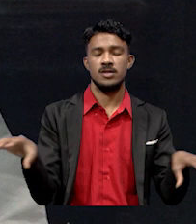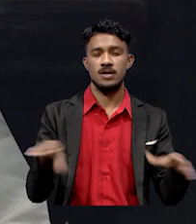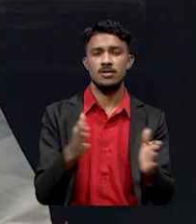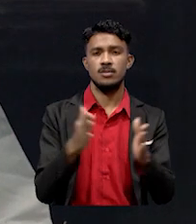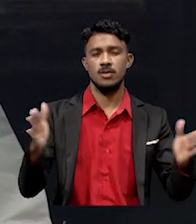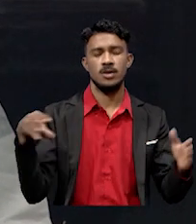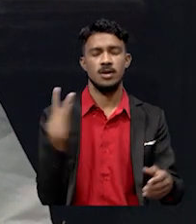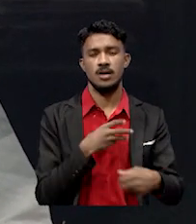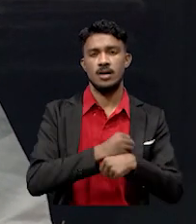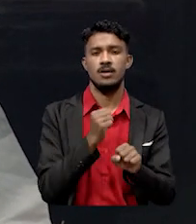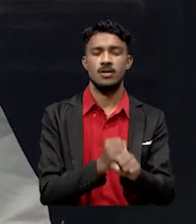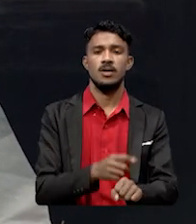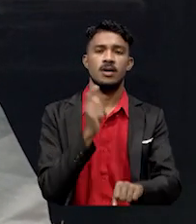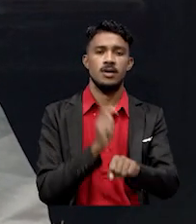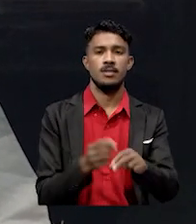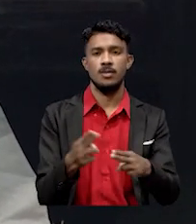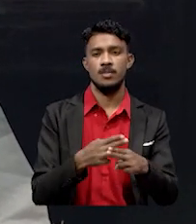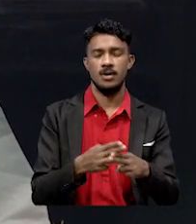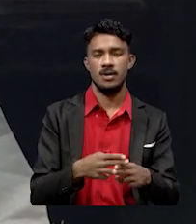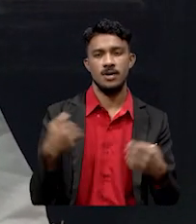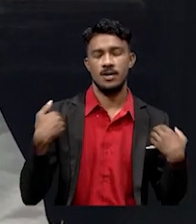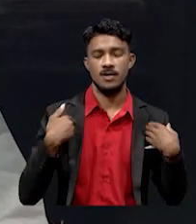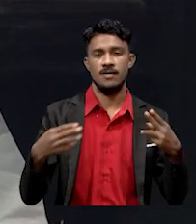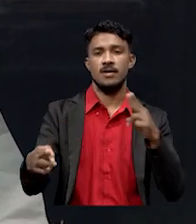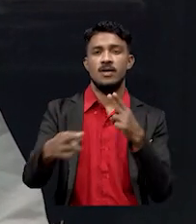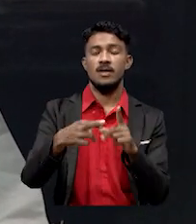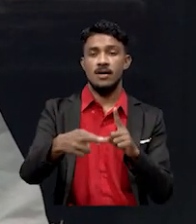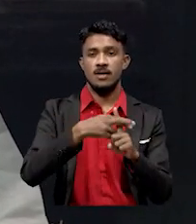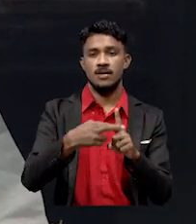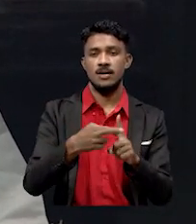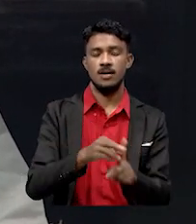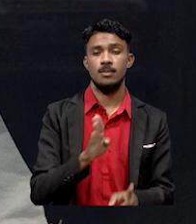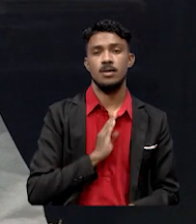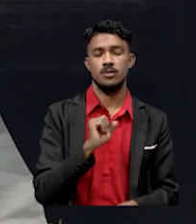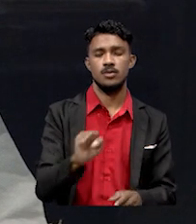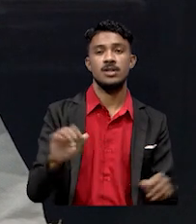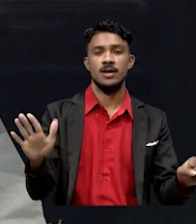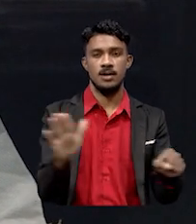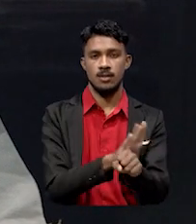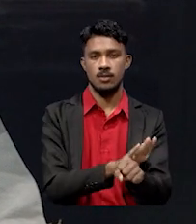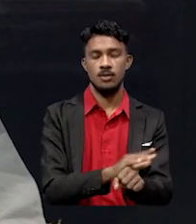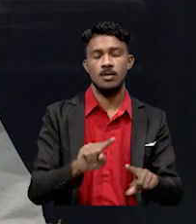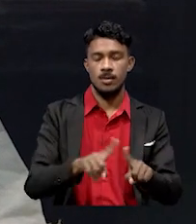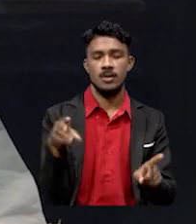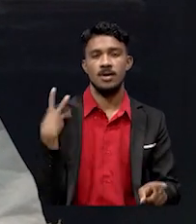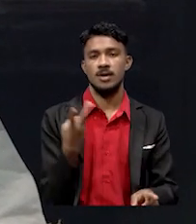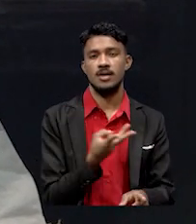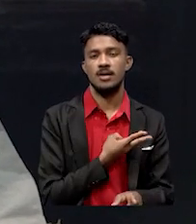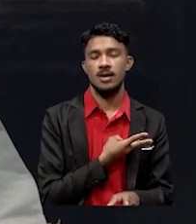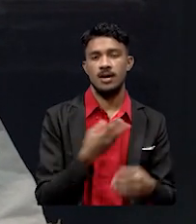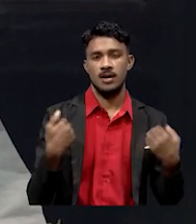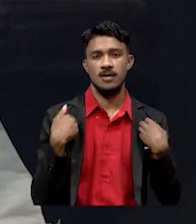barang. Iha simetir bekusi los duni nakunona, maybe ita iha la fatin reserva